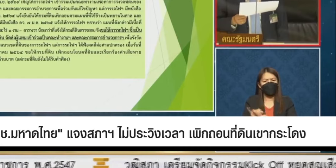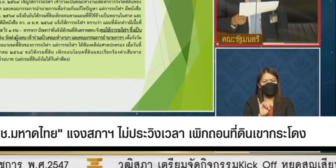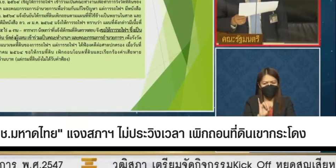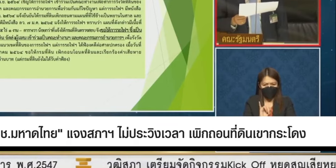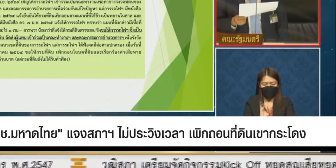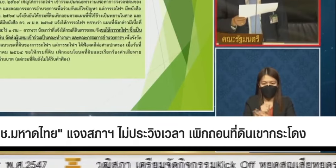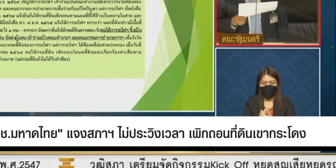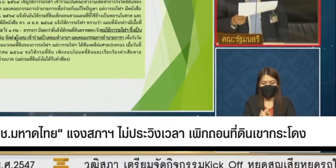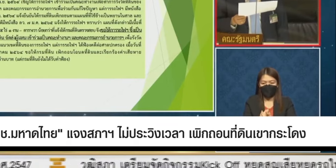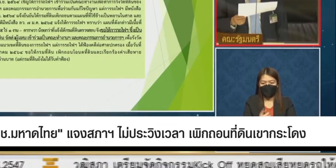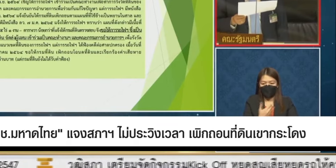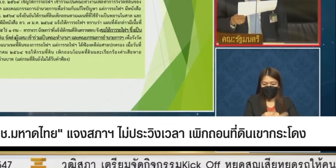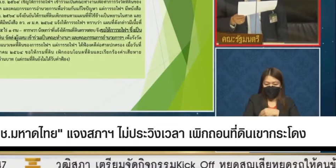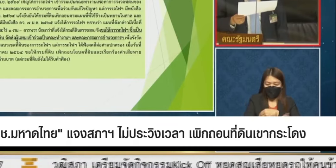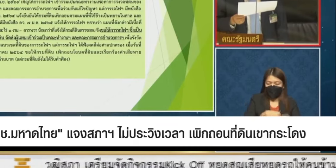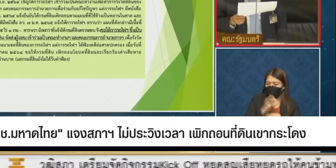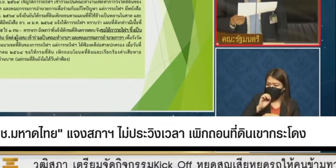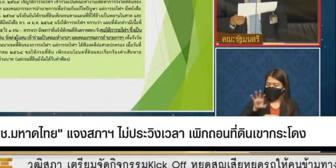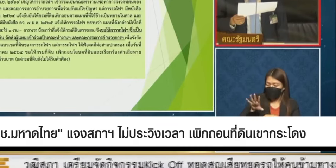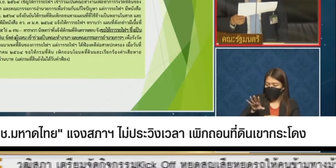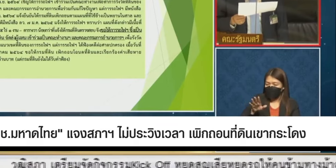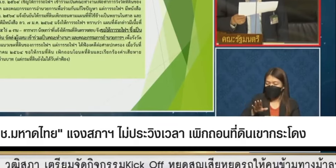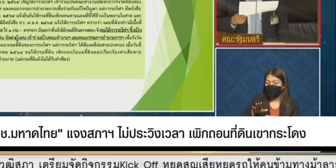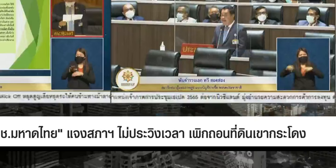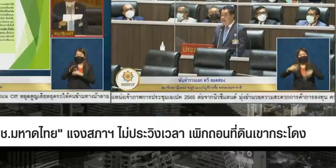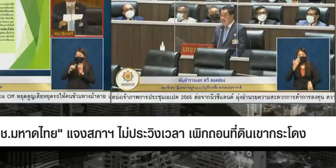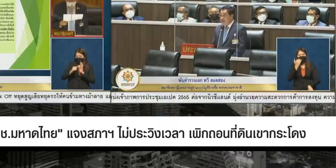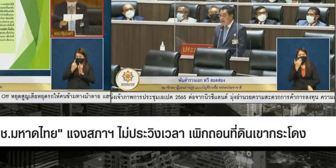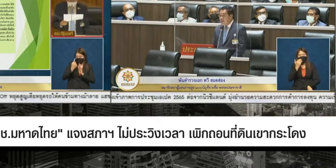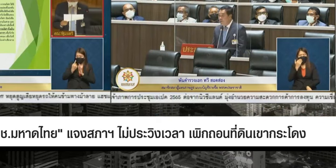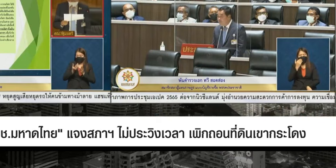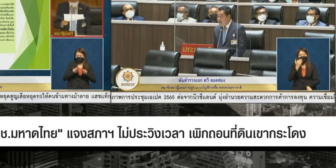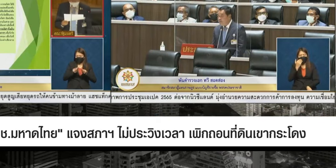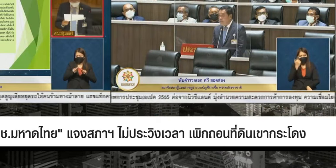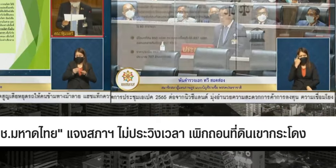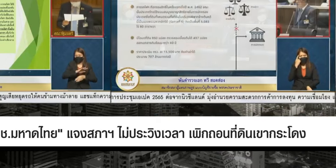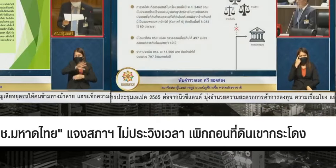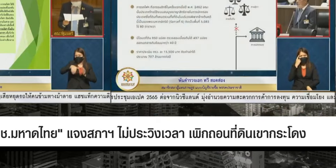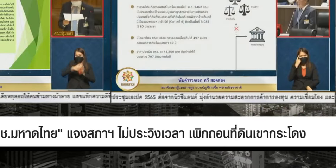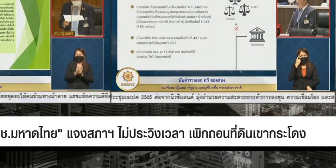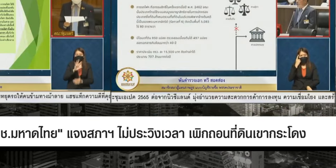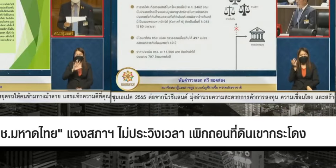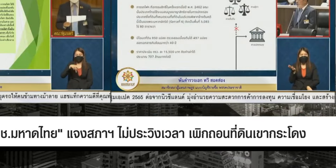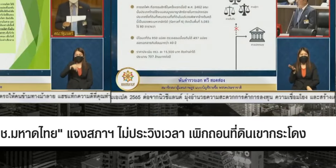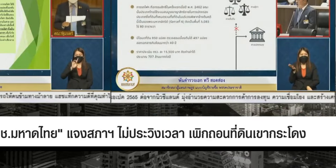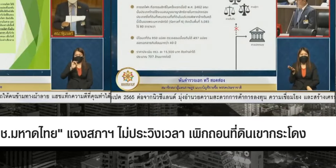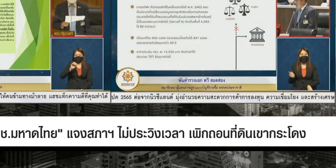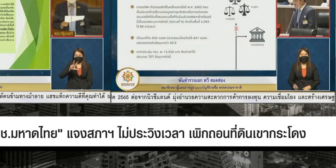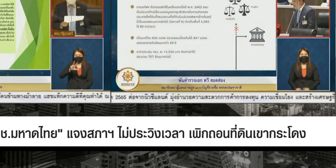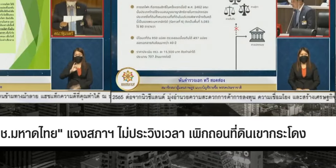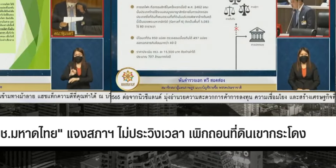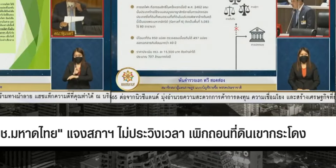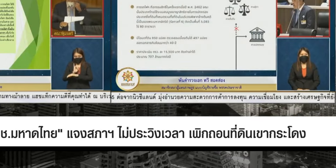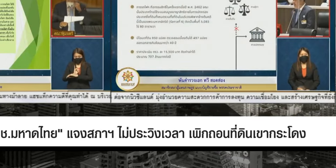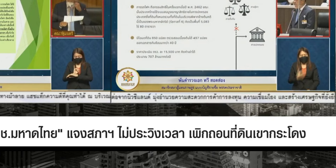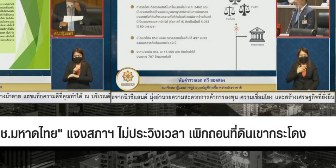ที่การรถไฟได้แจ้งในขั้นต้นว่ามีเนื้อที่ดินประมาณ 5,083 ไร่เพราะฉะ